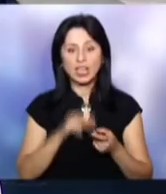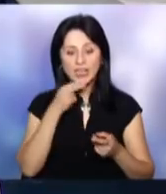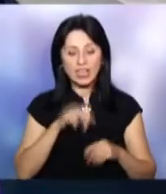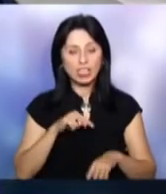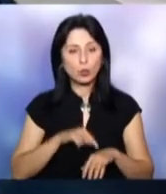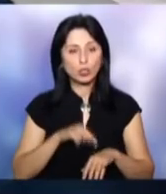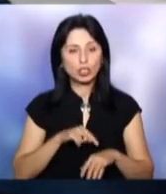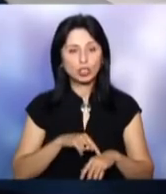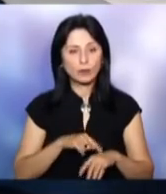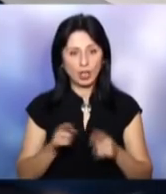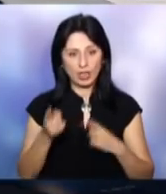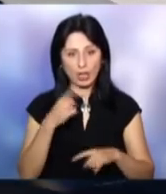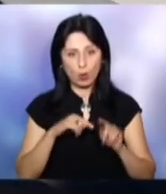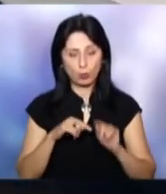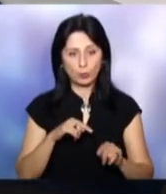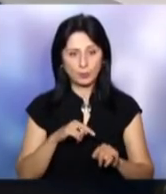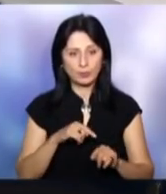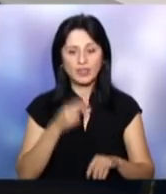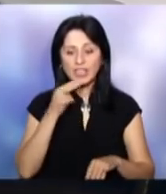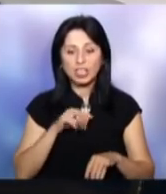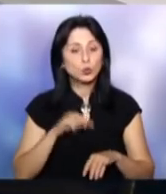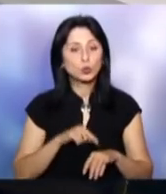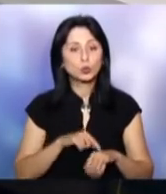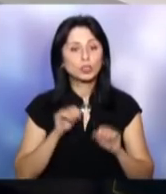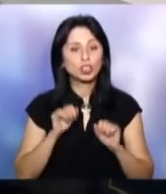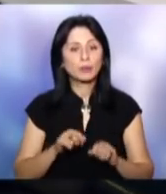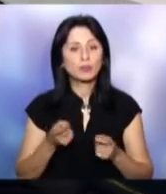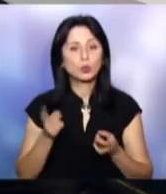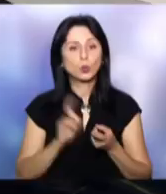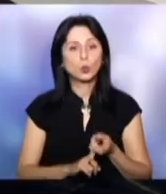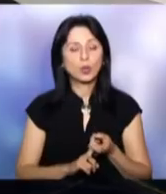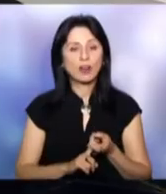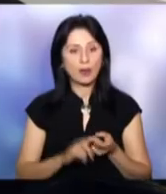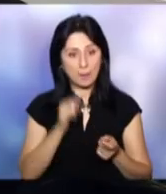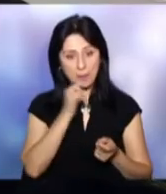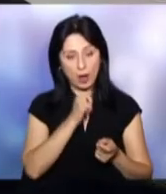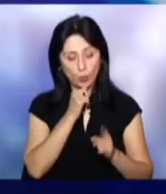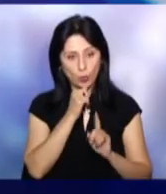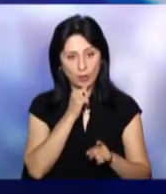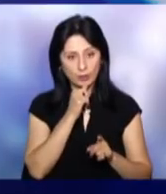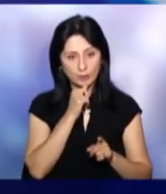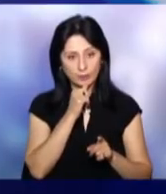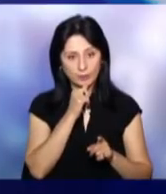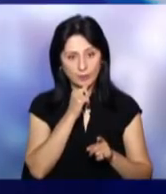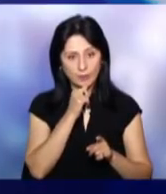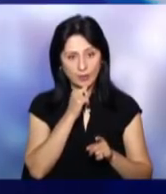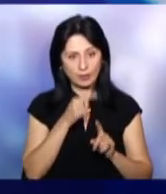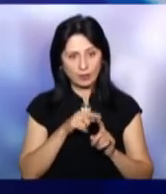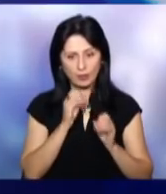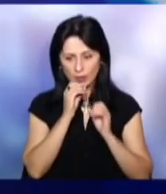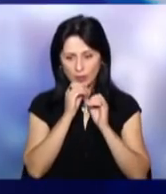დანაშაულის გრძნობას, ისე რომ დაუბრუნდეთ. დანაშაულის გრძნობა შეიძლება უკავშირდებოდეს ფარულად, ფუჭად